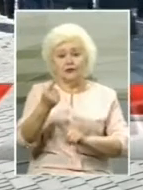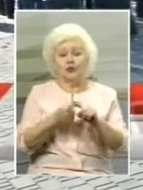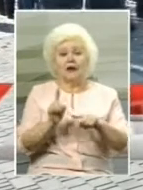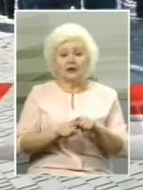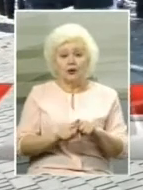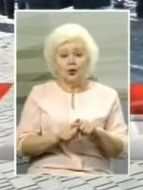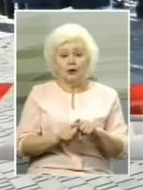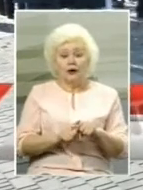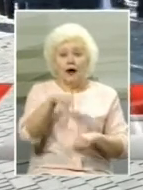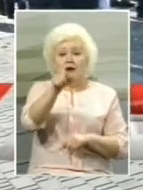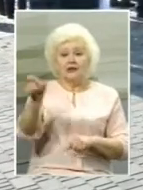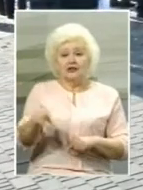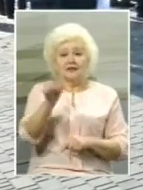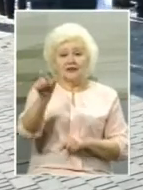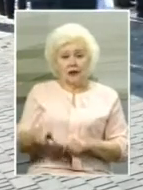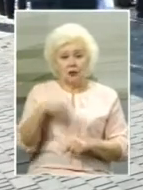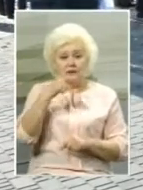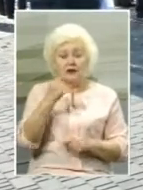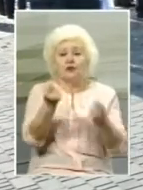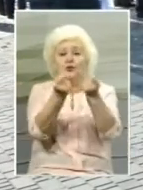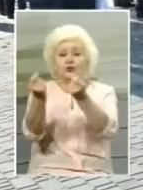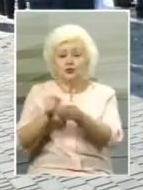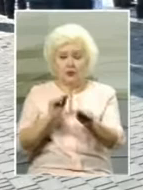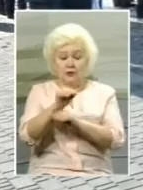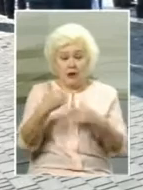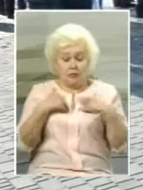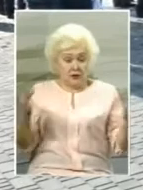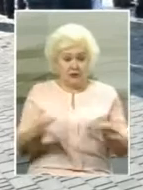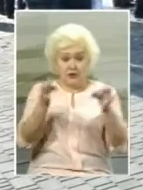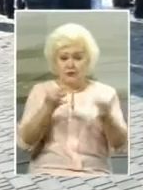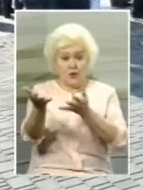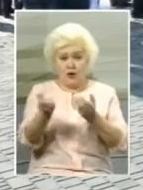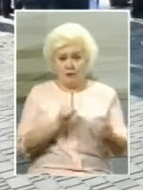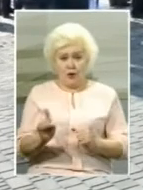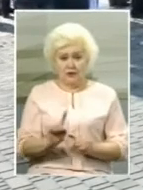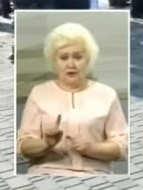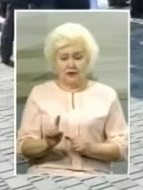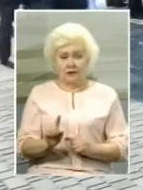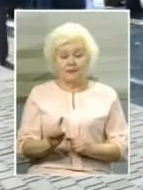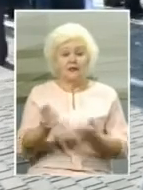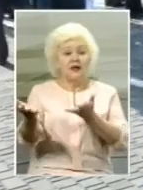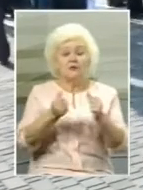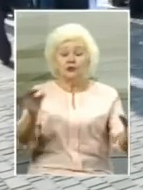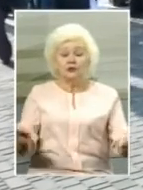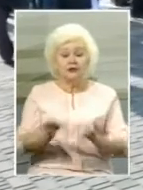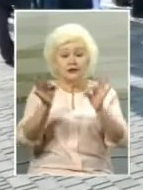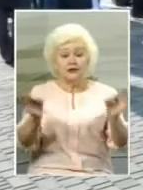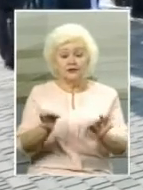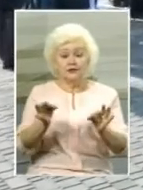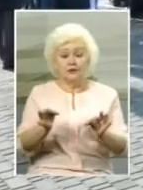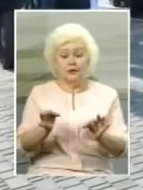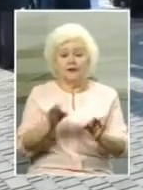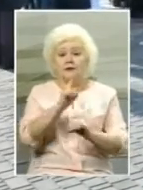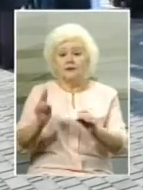которые гражданские люди, там хоть что-то, а мы же вообще ничего не получили,